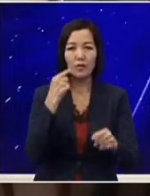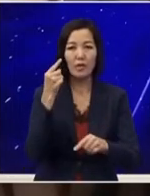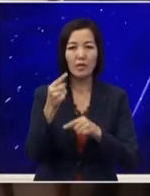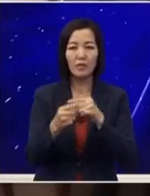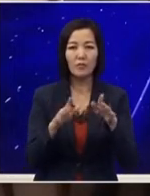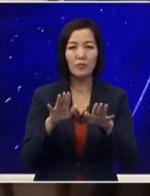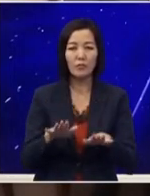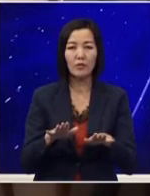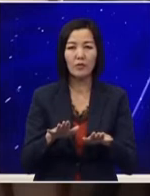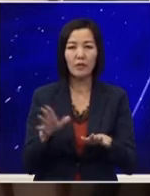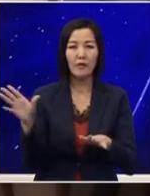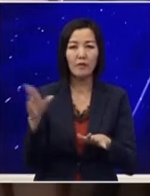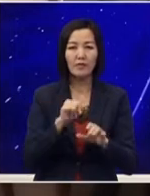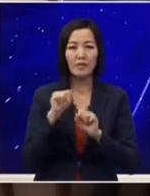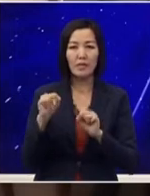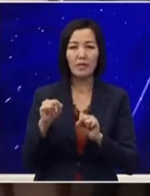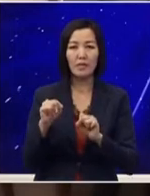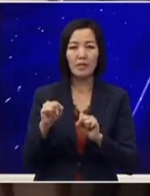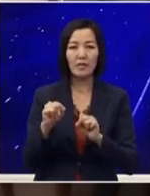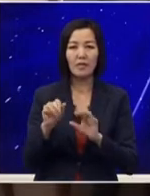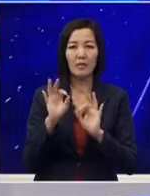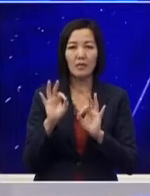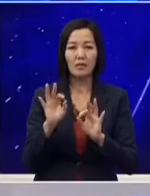избирательные участки. Все санитарные нормы соблюдены.